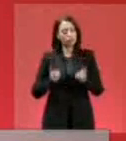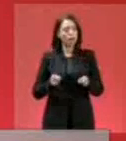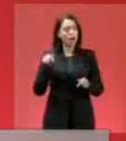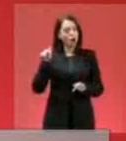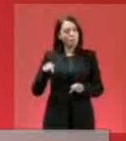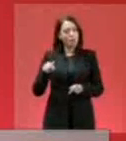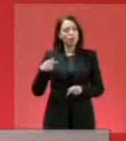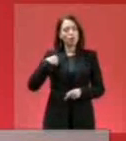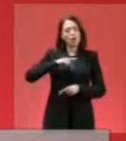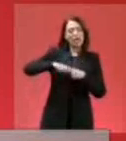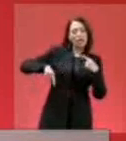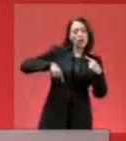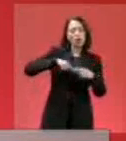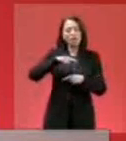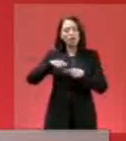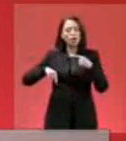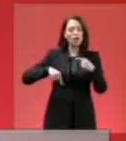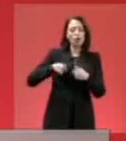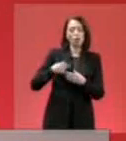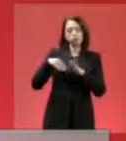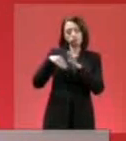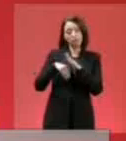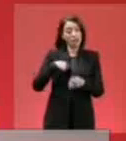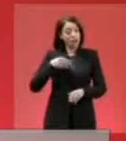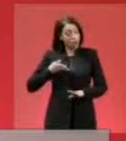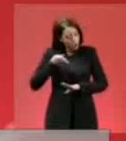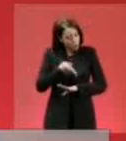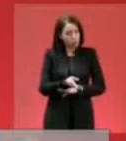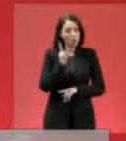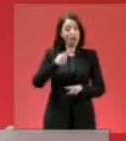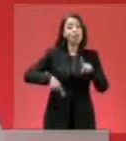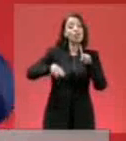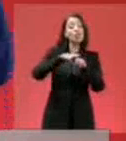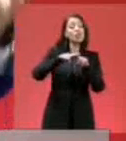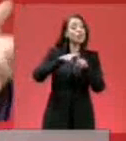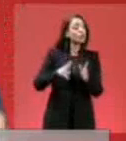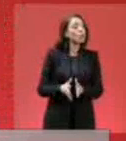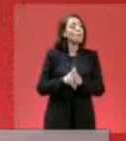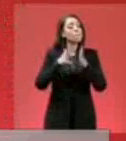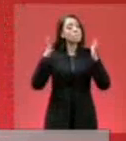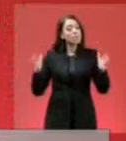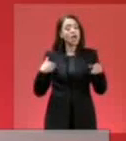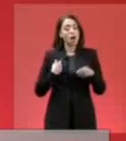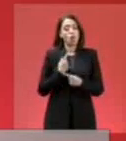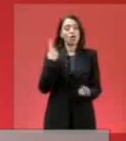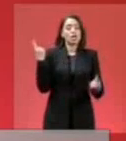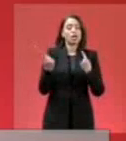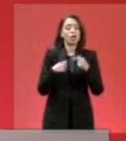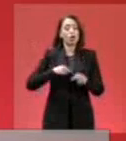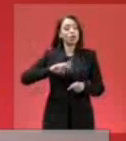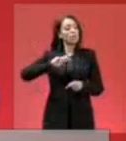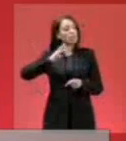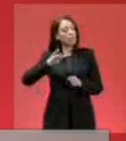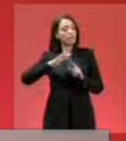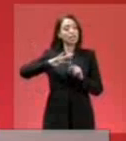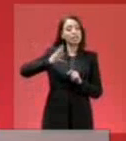αυτόν τον φαύλο κύκλο των ελλειμμάτων και να μπούμε σε έναν θετικό, σε έναν ενάρετο οικονομικό κύκλο για τρίτη,